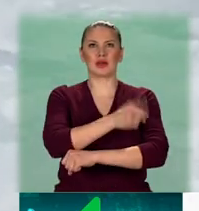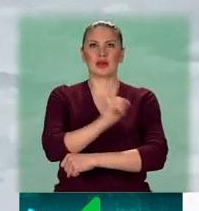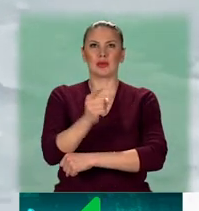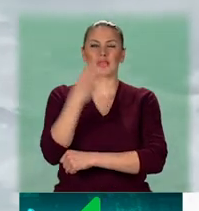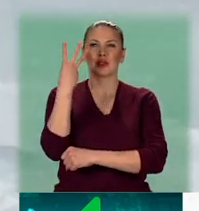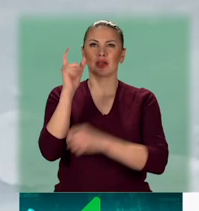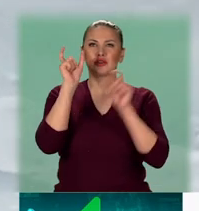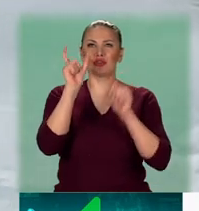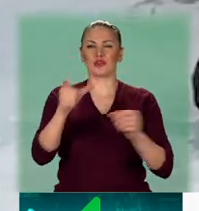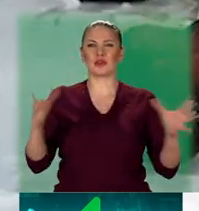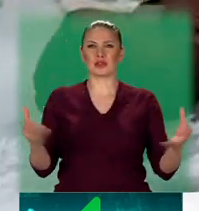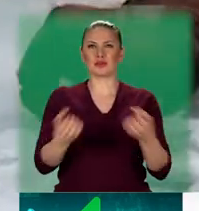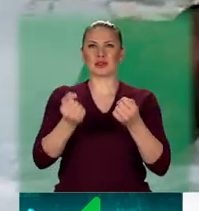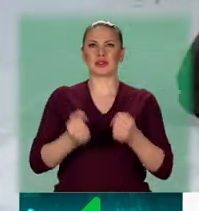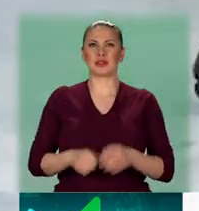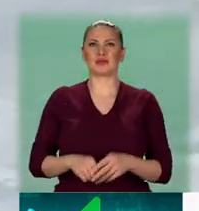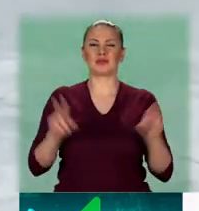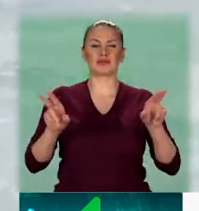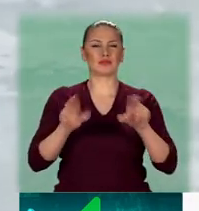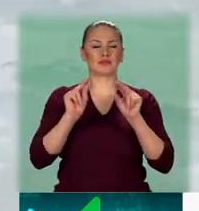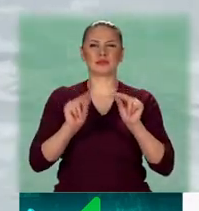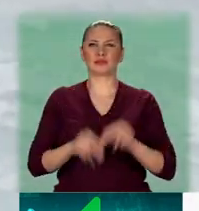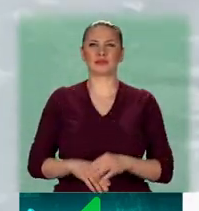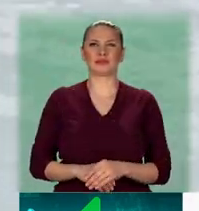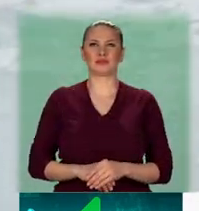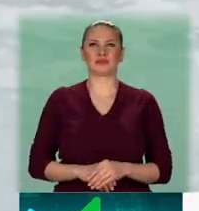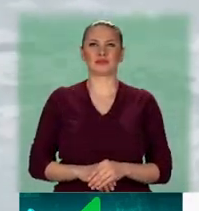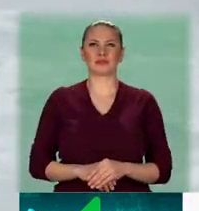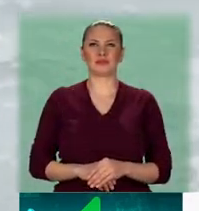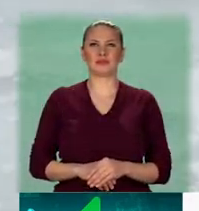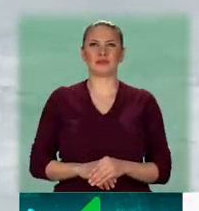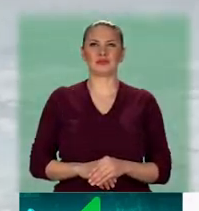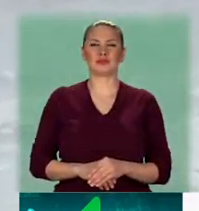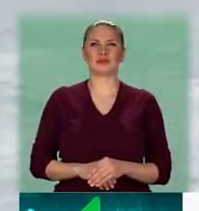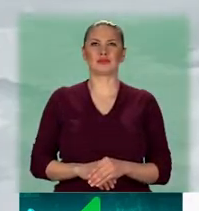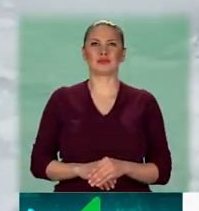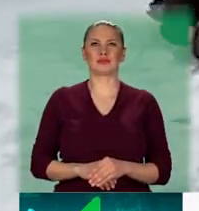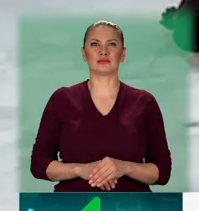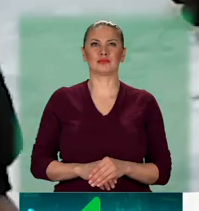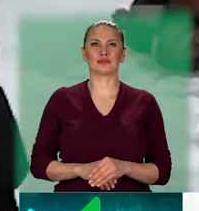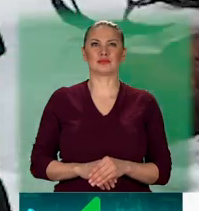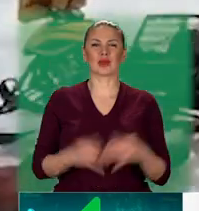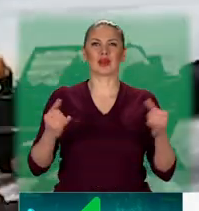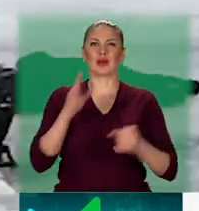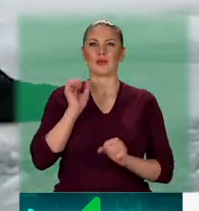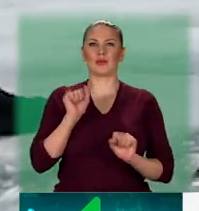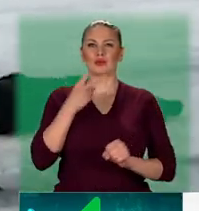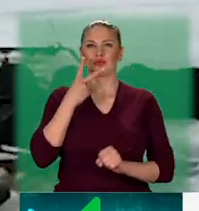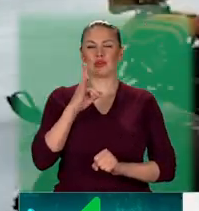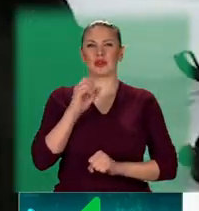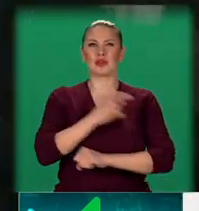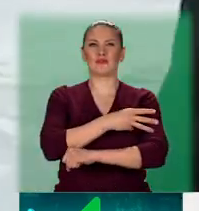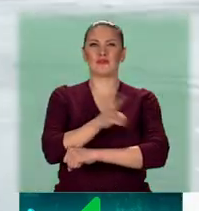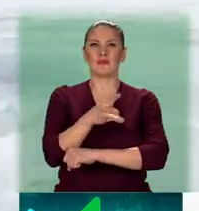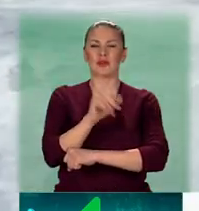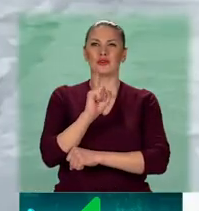Троих вытащили. Несутесь на Изменчивое, говорят под 100 раз. Каждый день спасаем. Не ездите здесь. Вот,